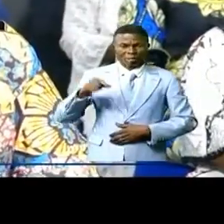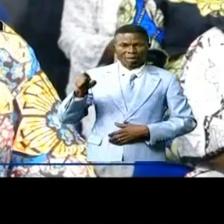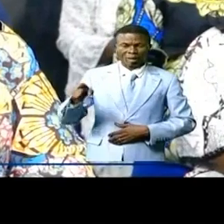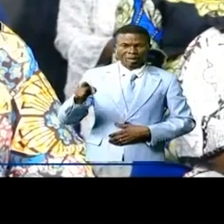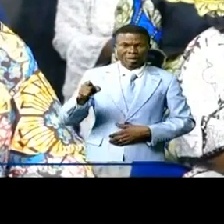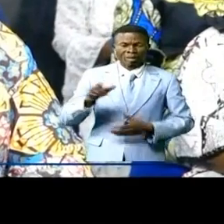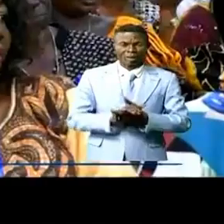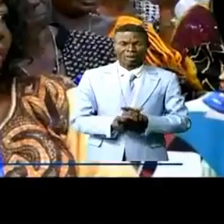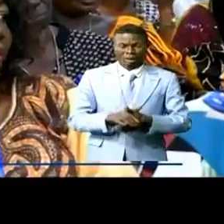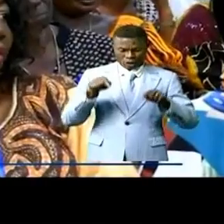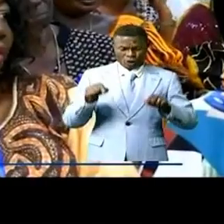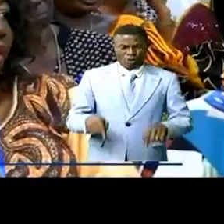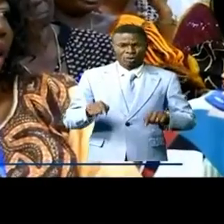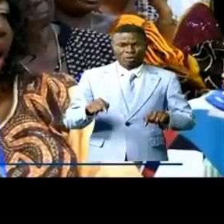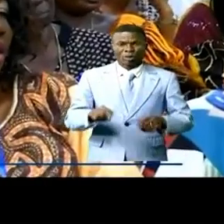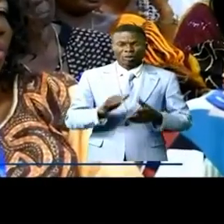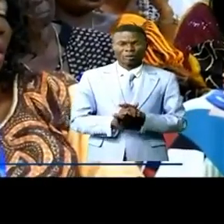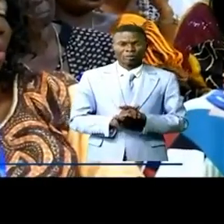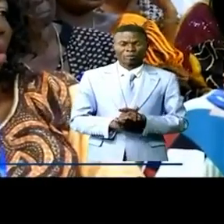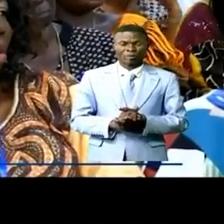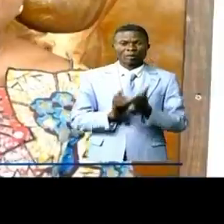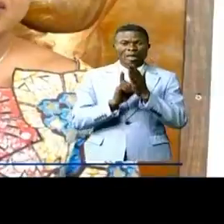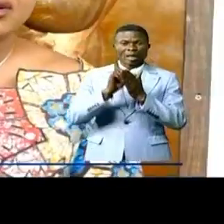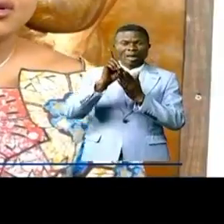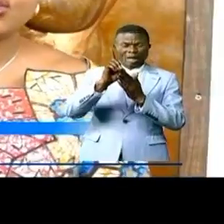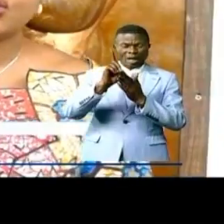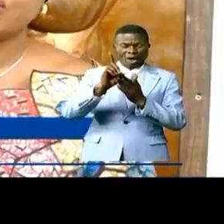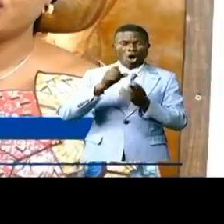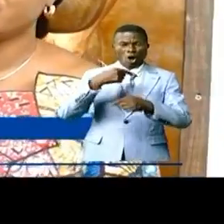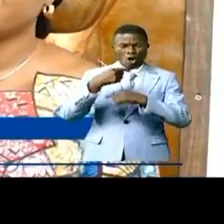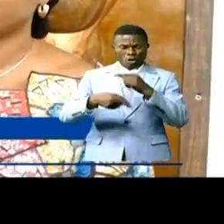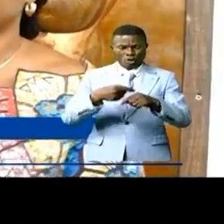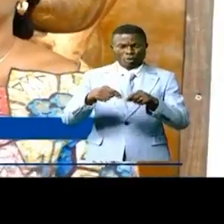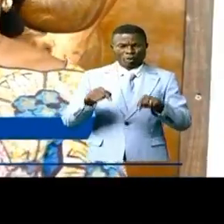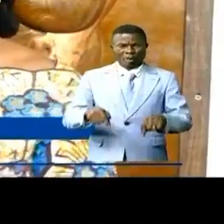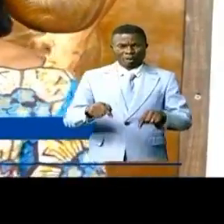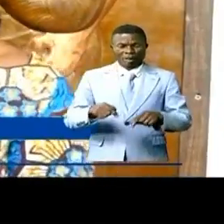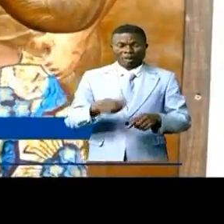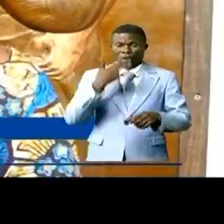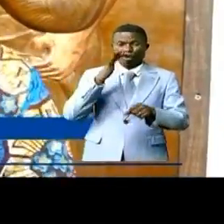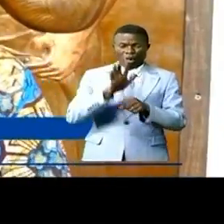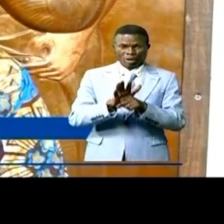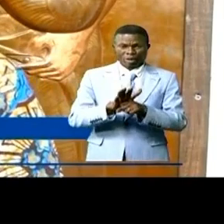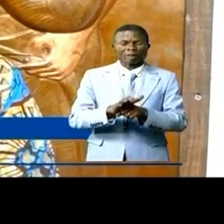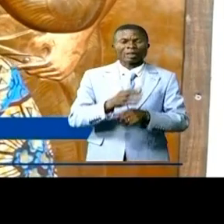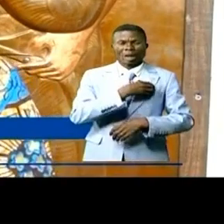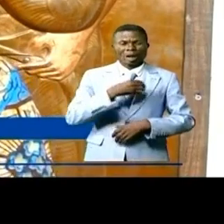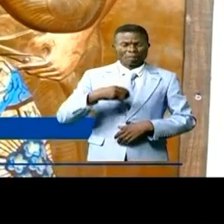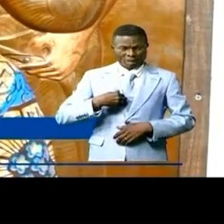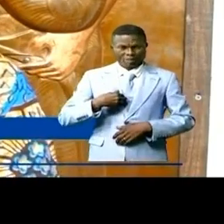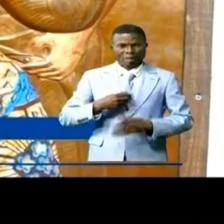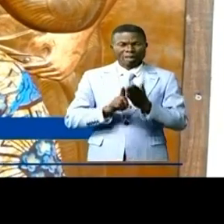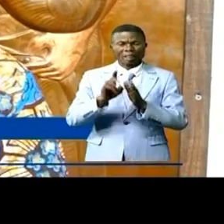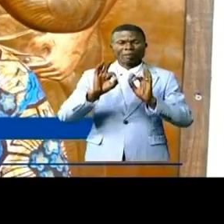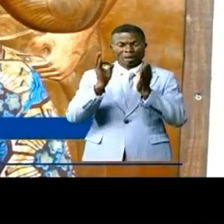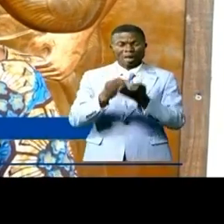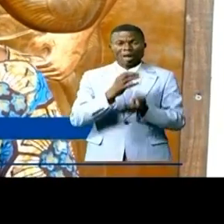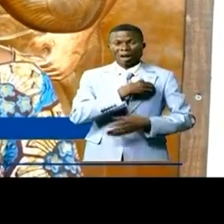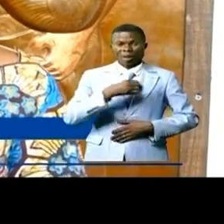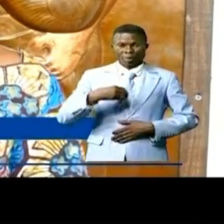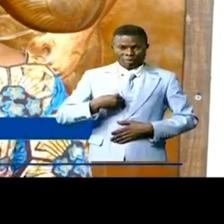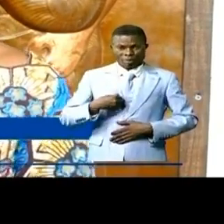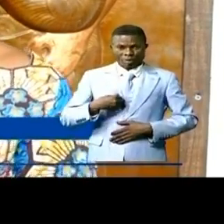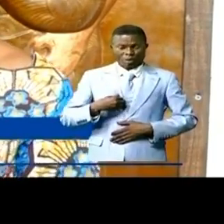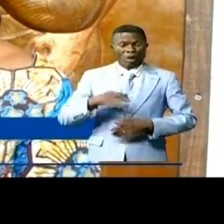aujourd'hui le levier même du développement aujourd'hui et je vous rassure que c'est la femme parce que si la femme et les